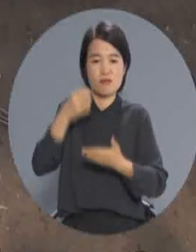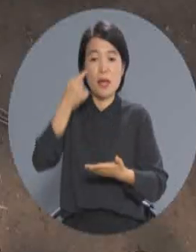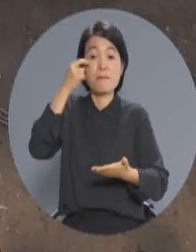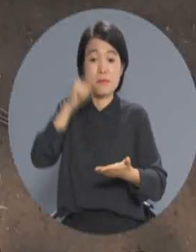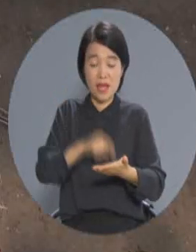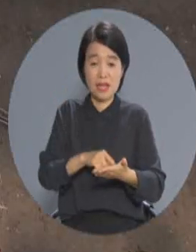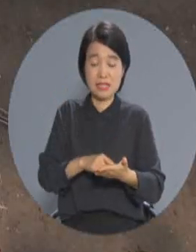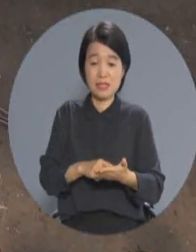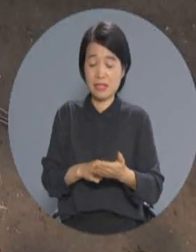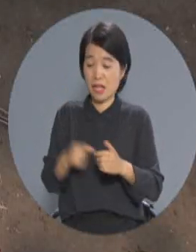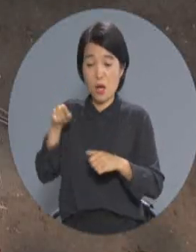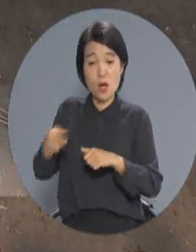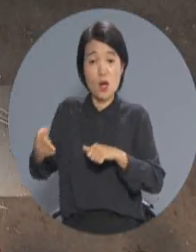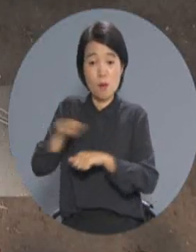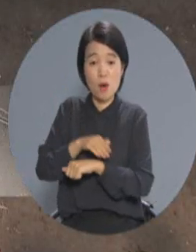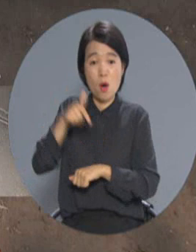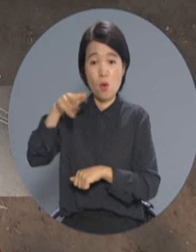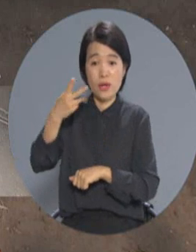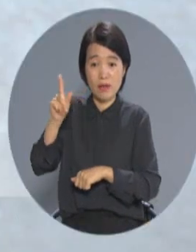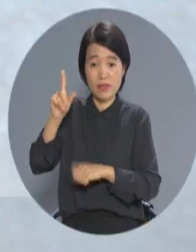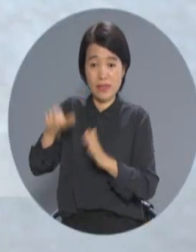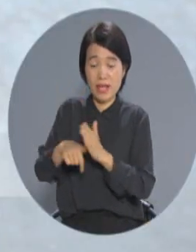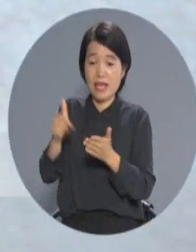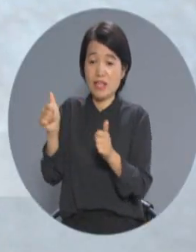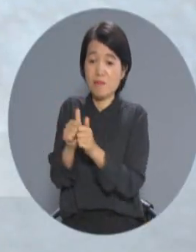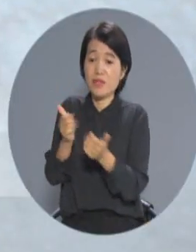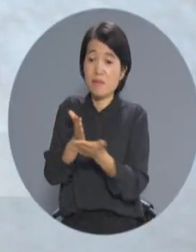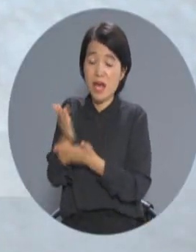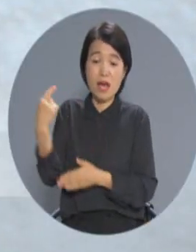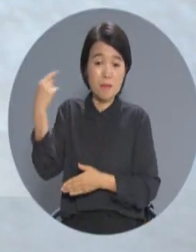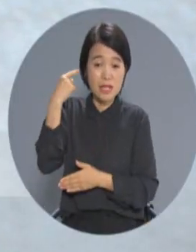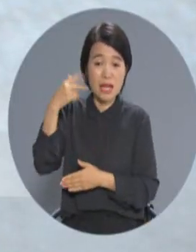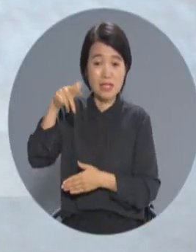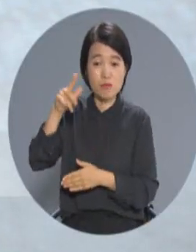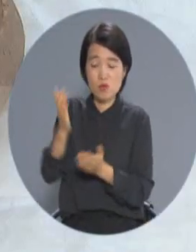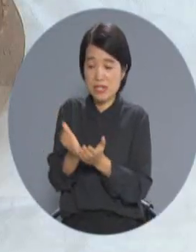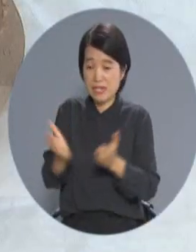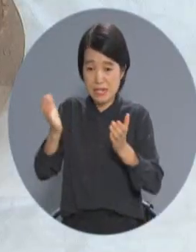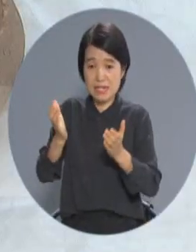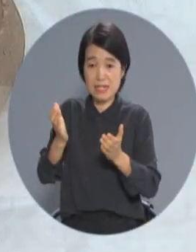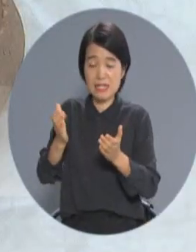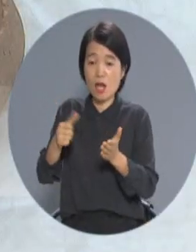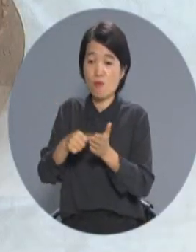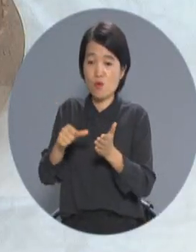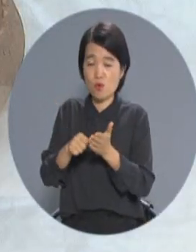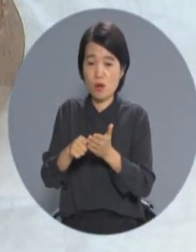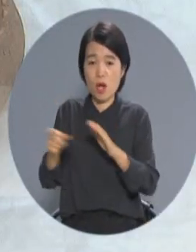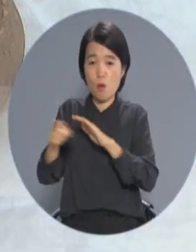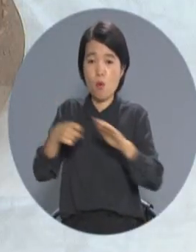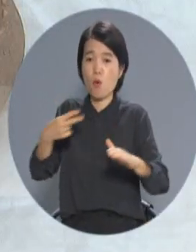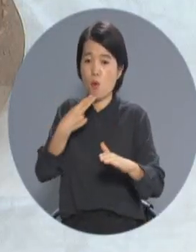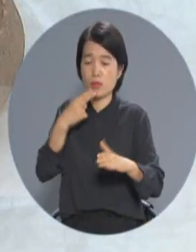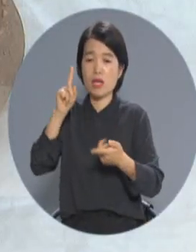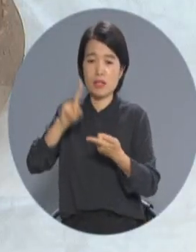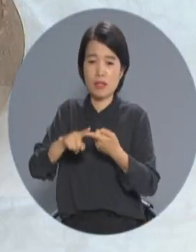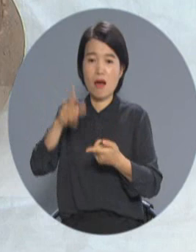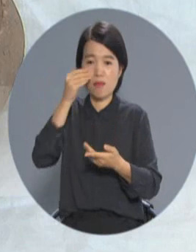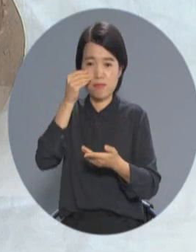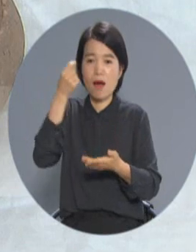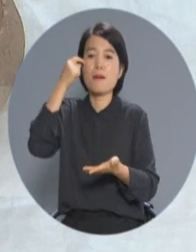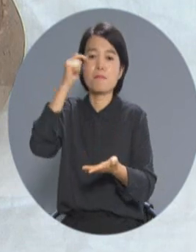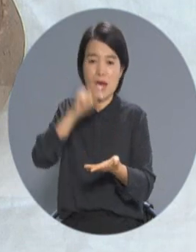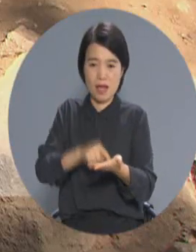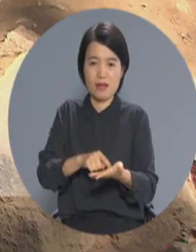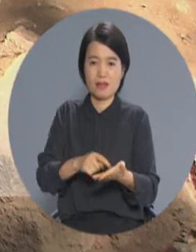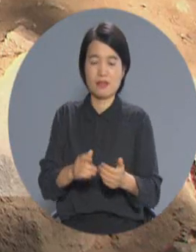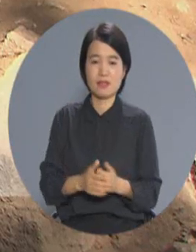또 봉림고분에서는 고려시대 남성용 비녀와 삼국시대 그릇 등의 유물 일부가 도굴되지 않고 그대로